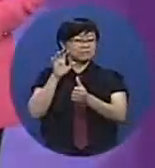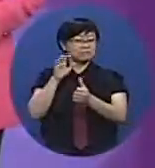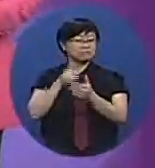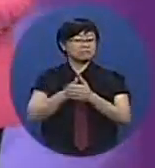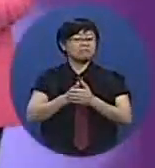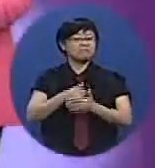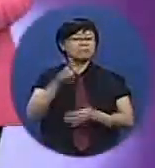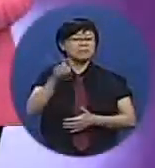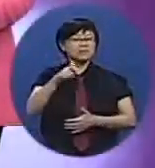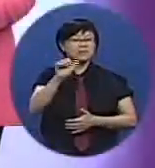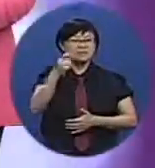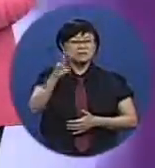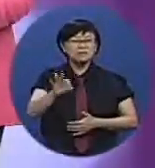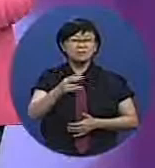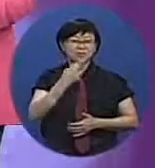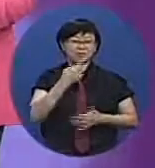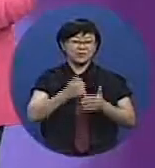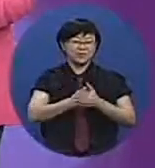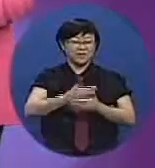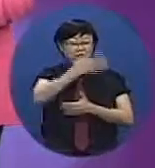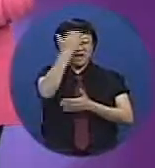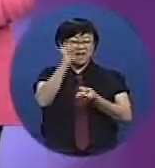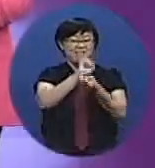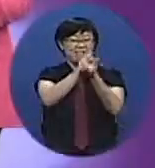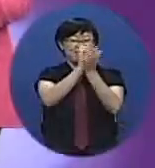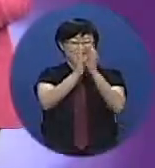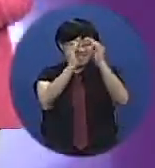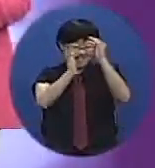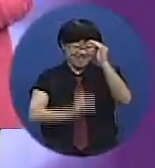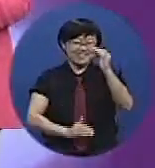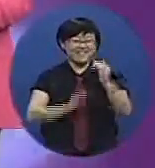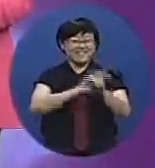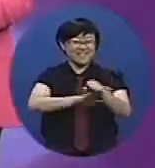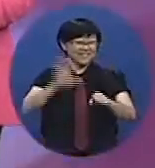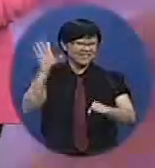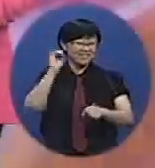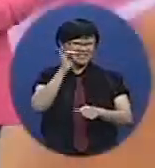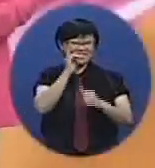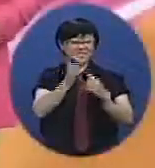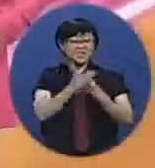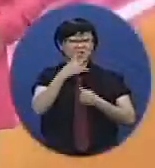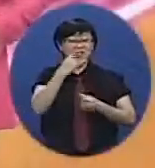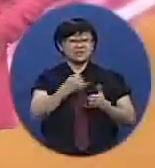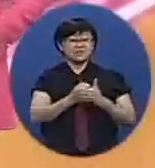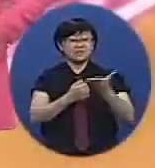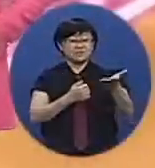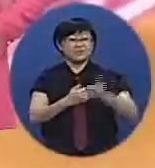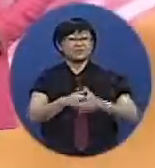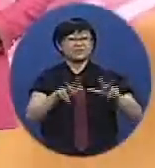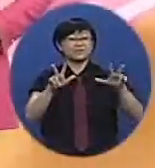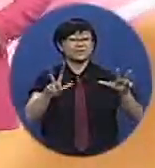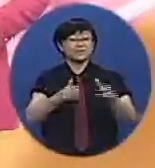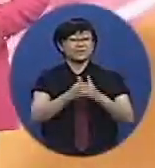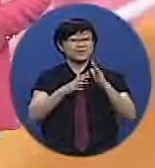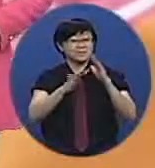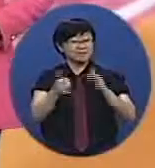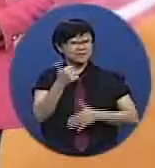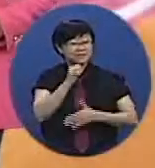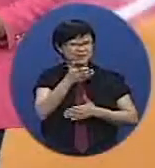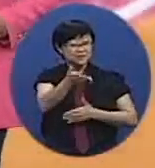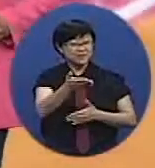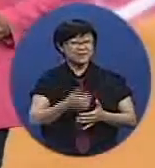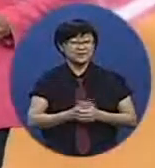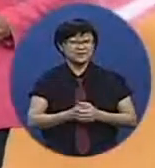없습니다. 예, 할미꽃 사연도 잘 보고 있습니다. 예. 예. 예. 우리 어머니는 지금 가족 소개를